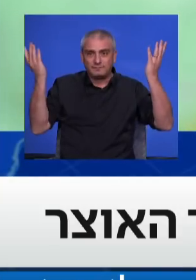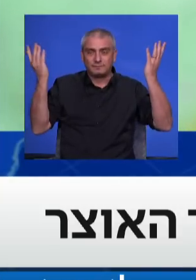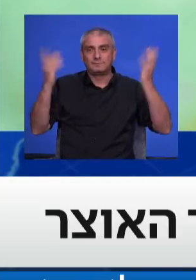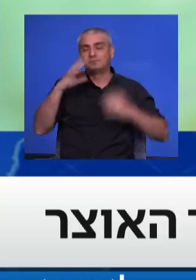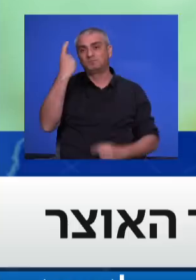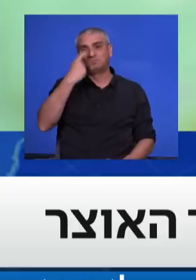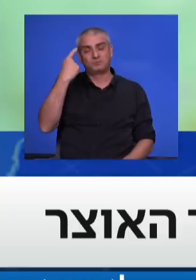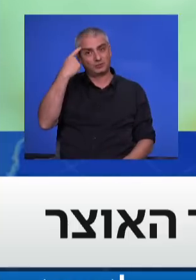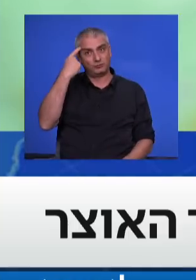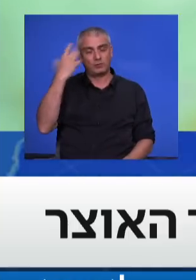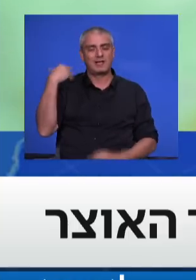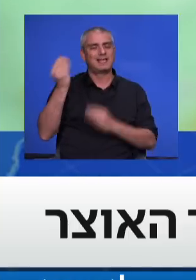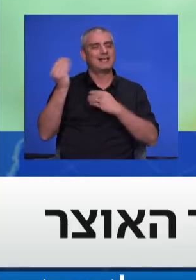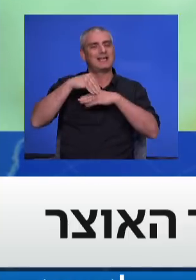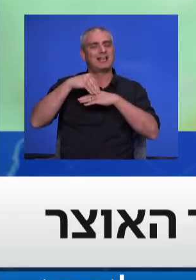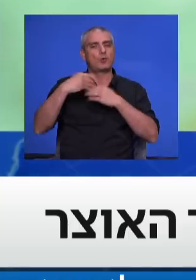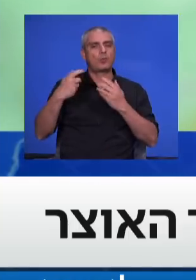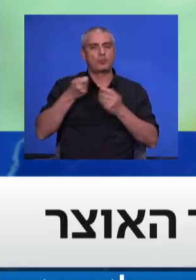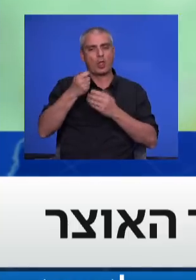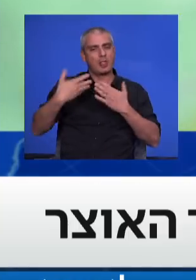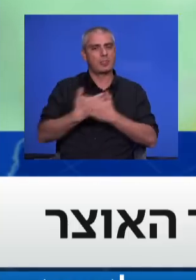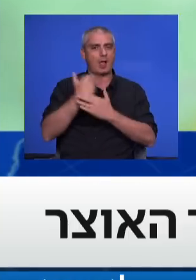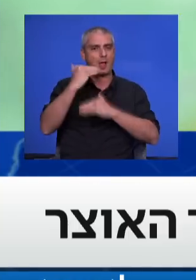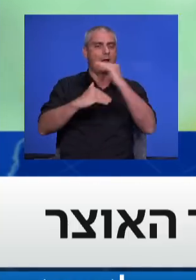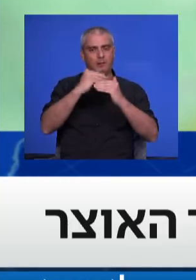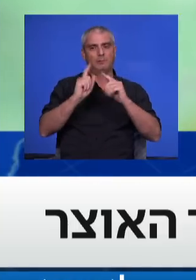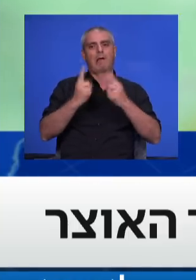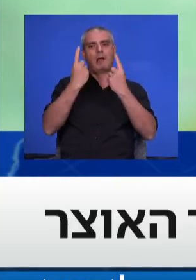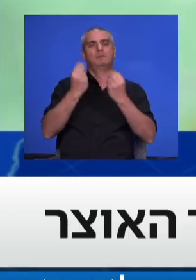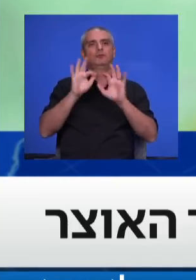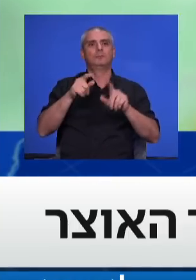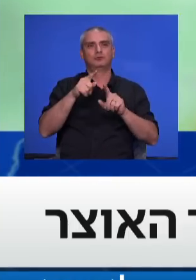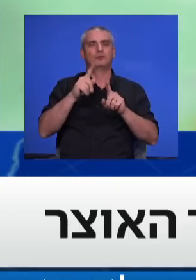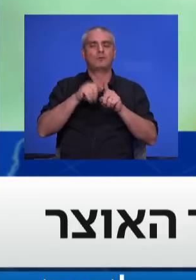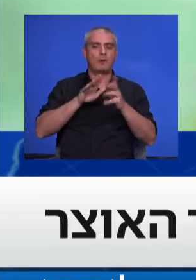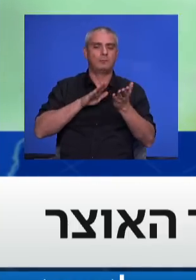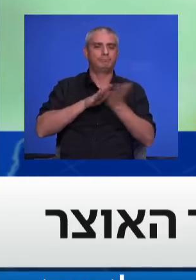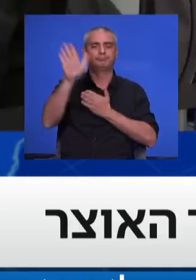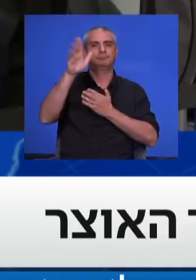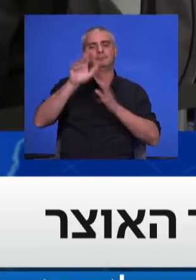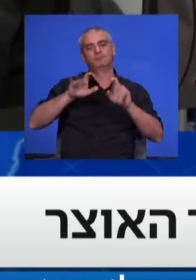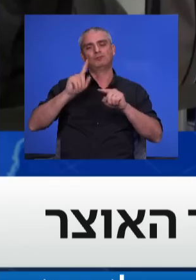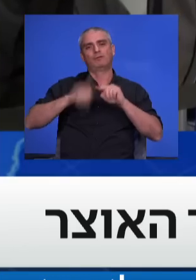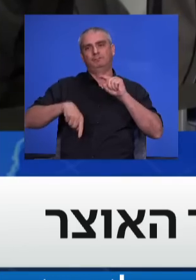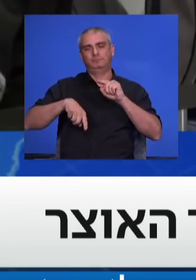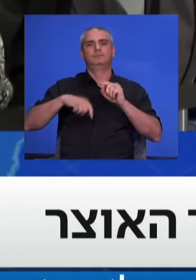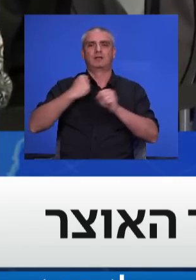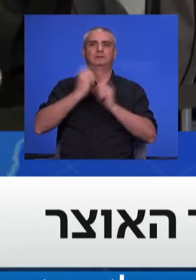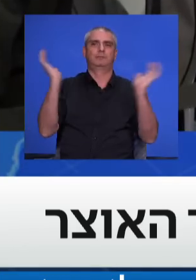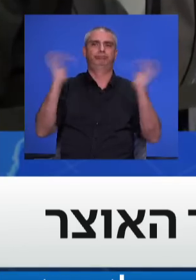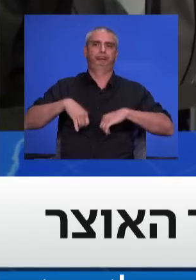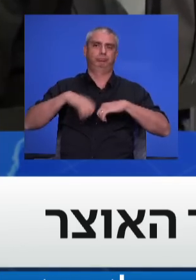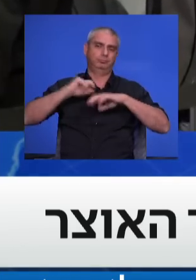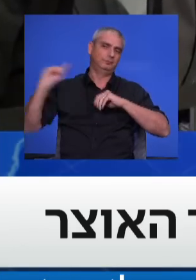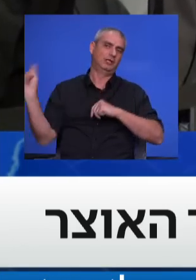היא שבמהלך עדכון תוכנה, משהו במחשב קרה לו, מה שמכנים כאן גליץ', תקלה במחשב שגרמה לקריאה קריסה של